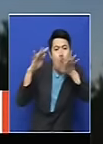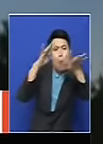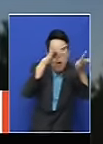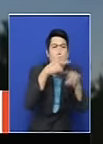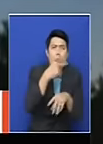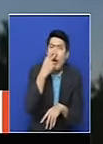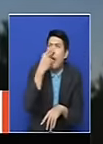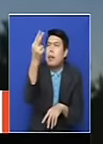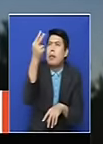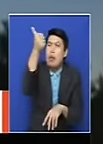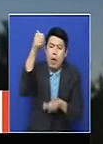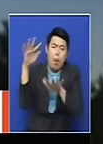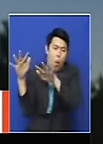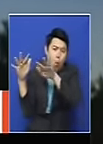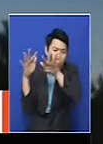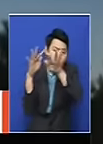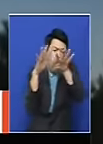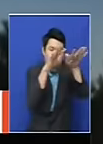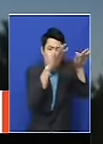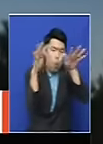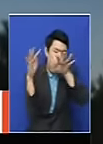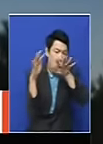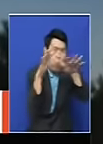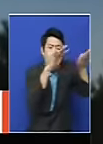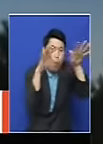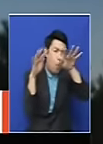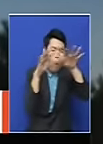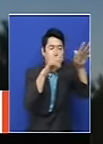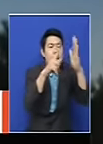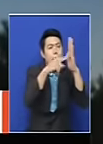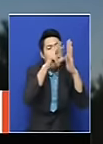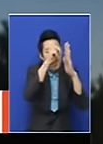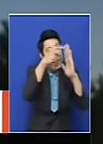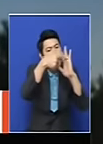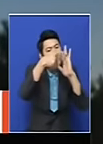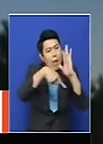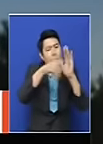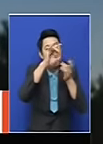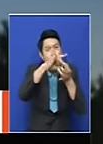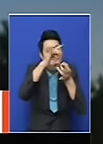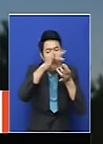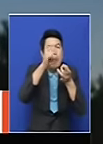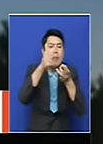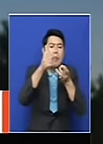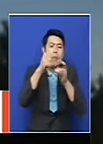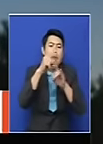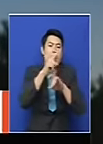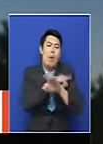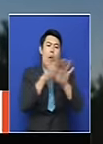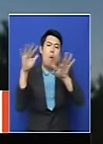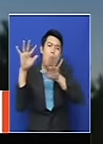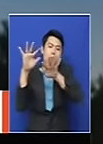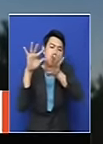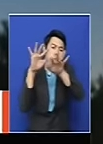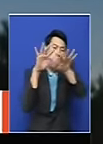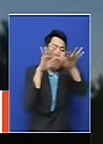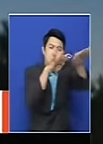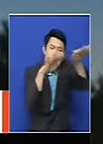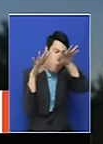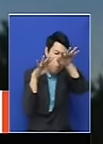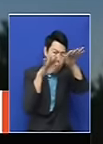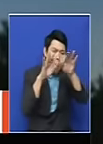ารถมองเห็นได้บริเวณบนท้องฟ้านะครับไม่ว่าจะเป็นทั้งจังหวัดน่านจังหวัดแพร่สุโขทัยครับลักษณะเป็นเมฆแผ่นก่อตัวเป็นเส้นหนา